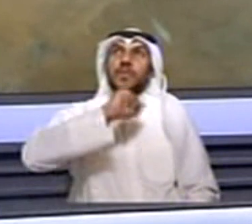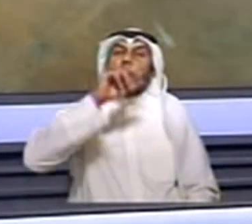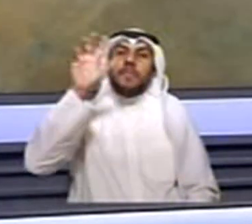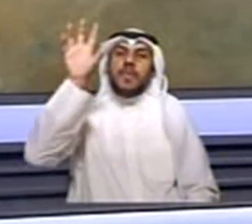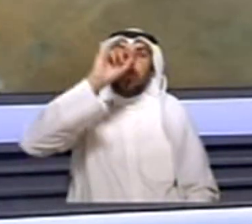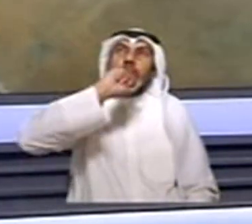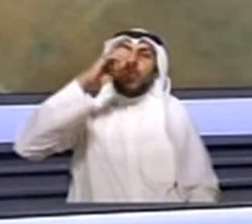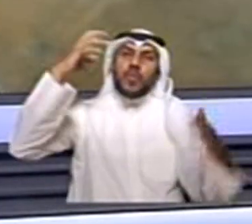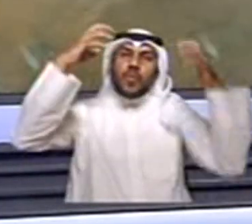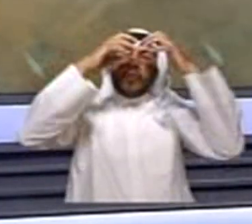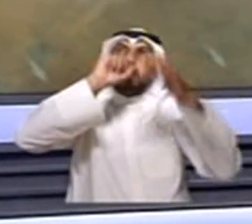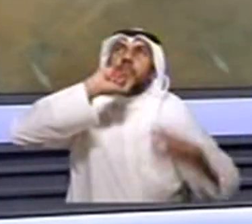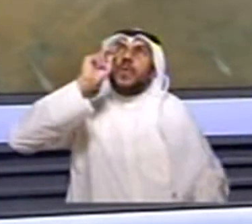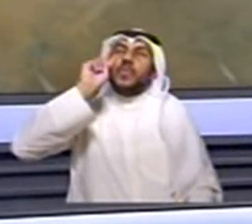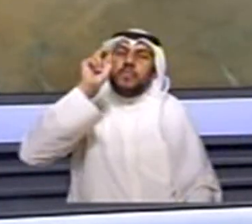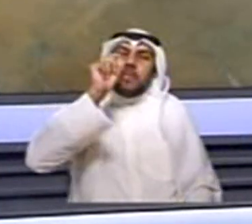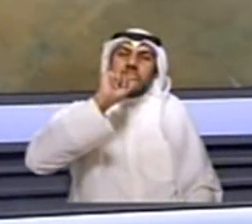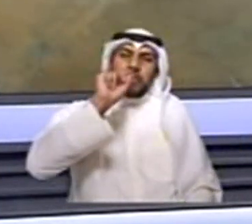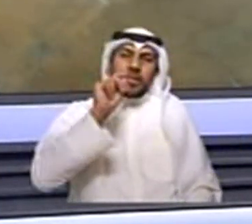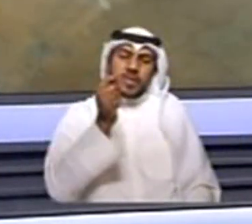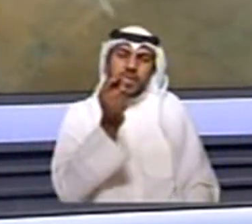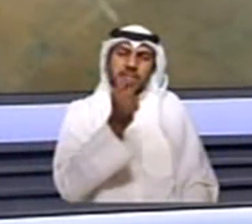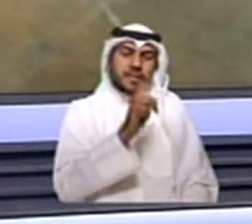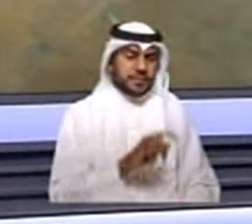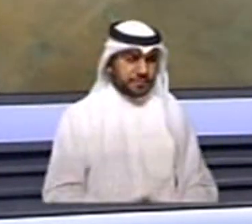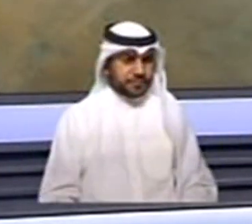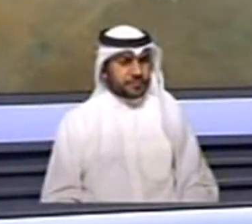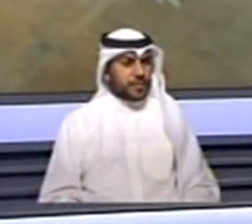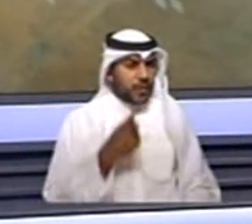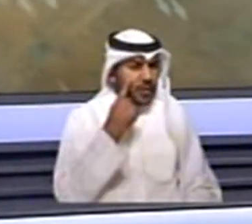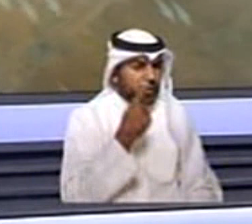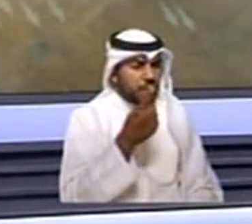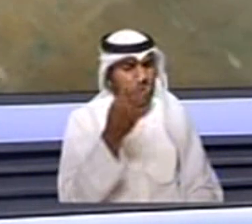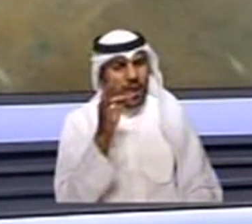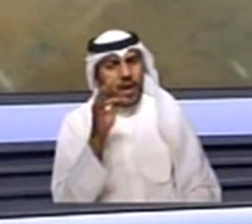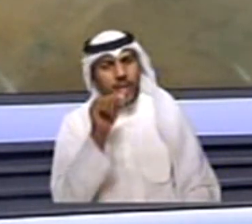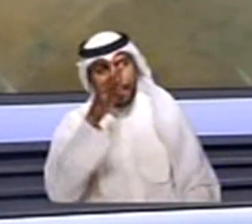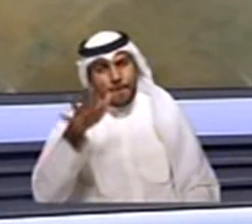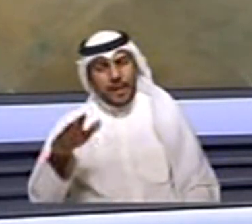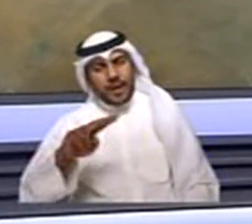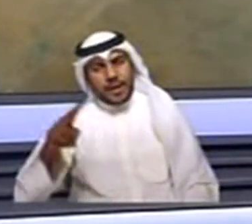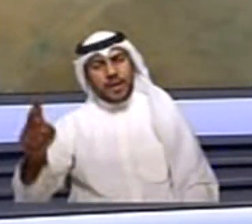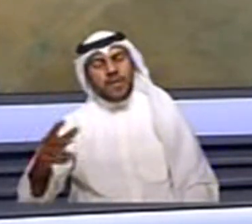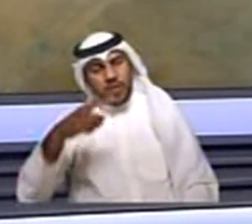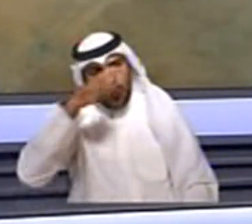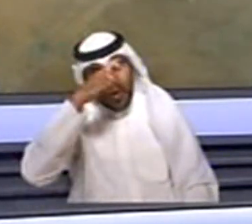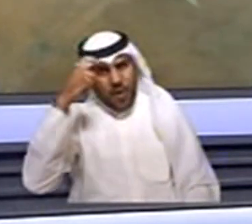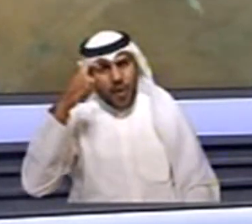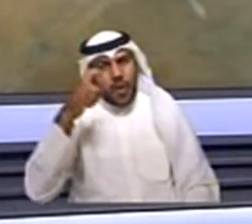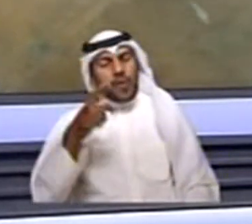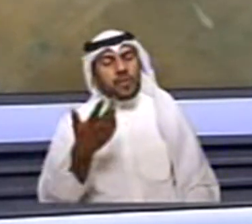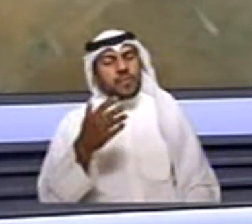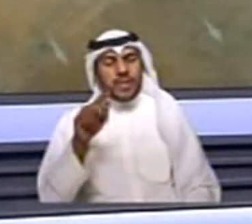الحرارة تتراوح ما بين 27 على السواحل إلى 30 درجة مئوية في بعض المناطق، أجواء أكثر حرارة منتصف نهار يوم